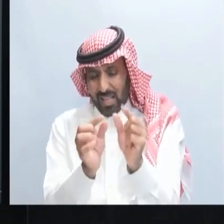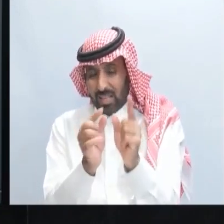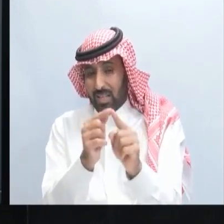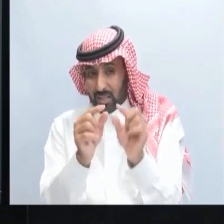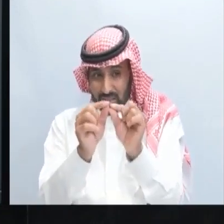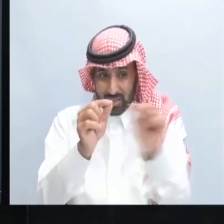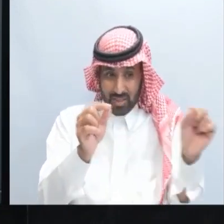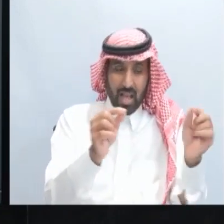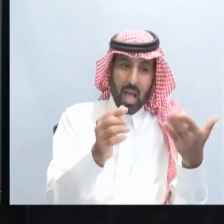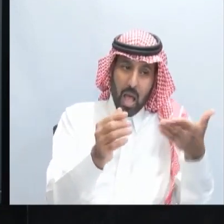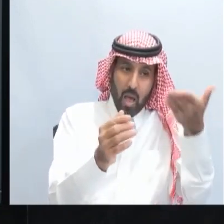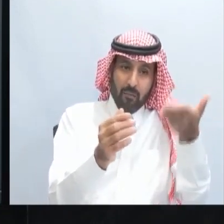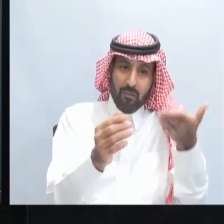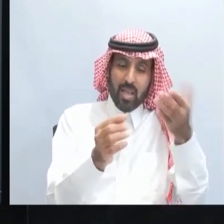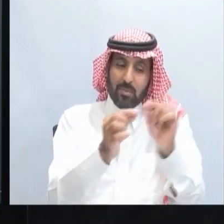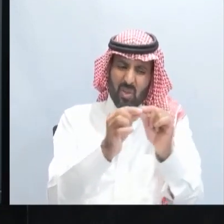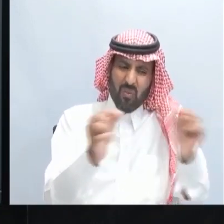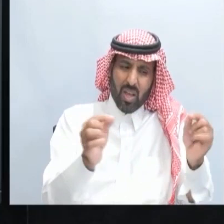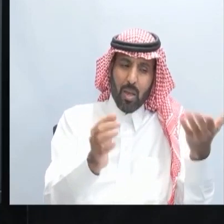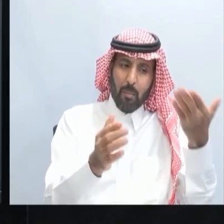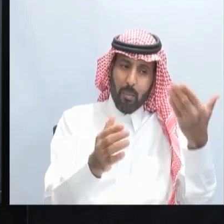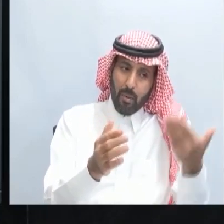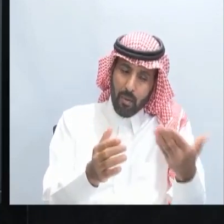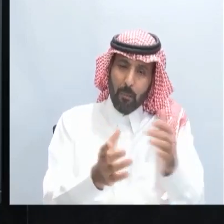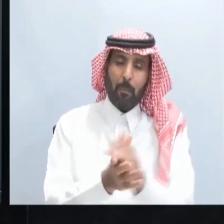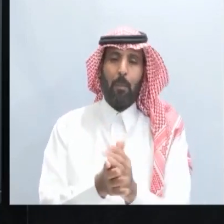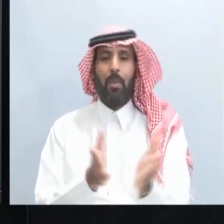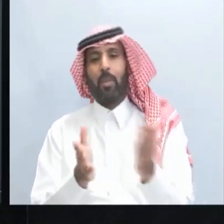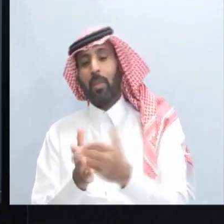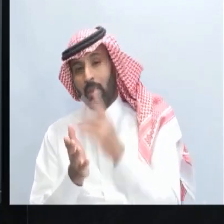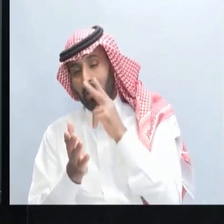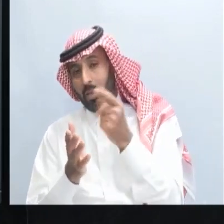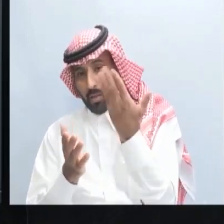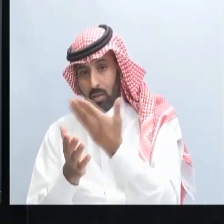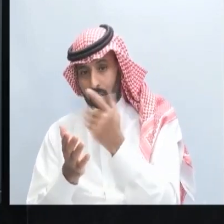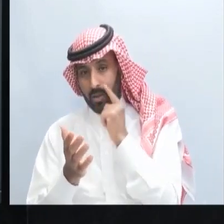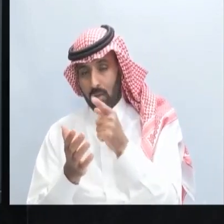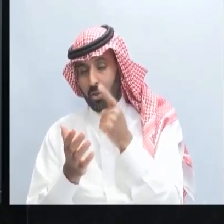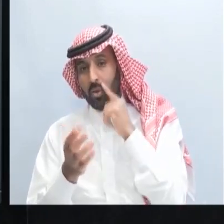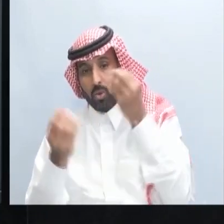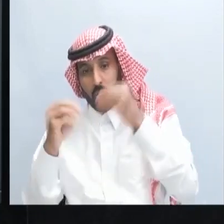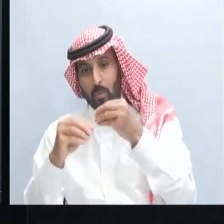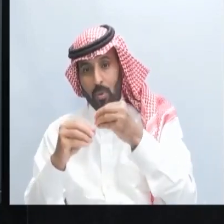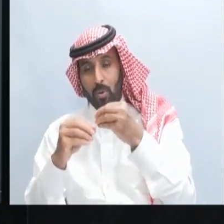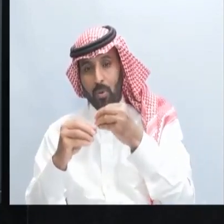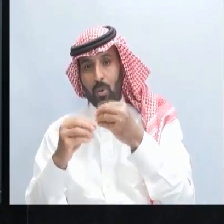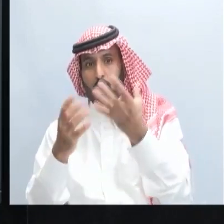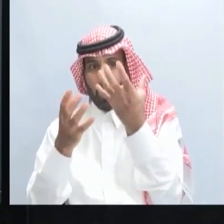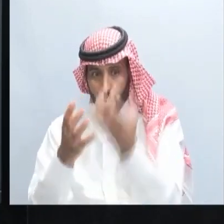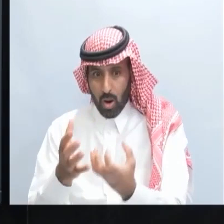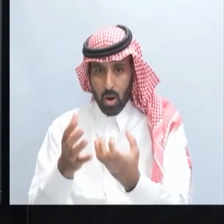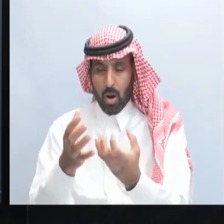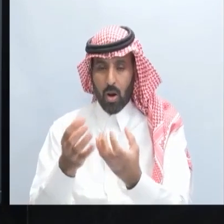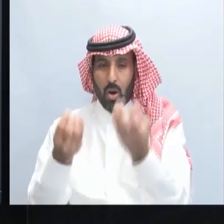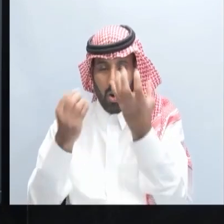قلم الرصاص خفيف يحتاج مسافه كبيره اذا استنتج من ذلك ومن خلال القراءات كلما زاد الثقل